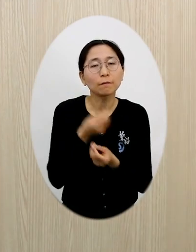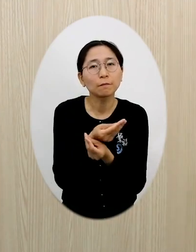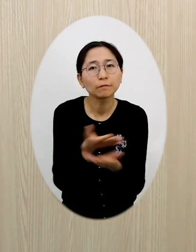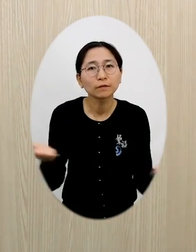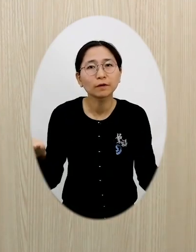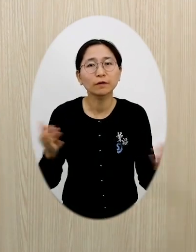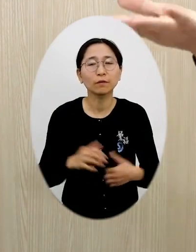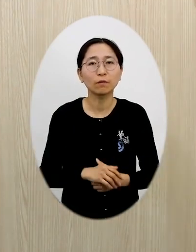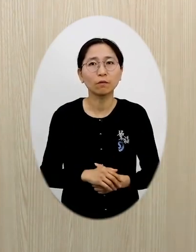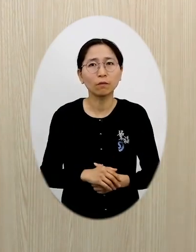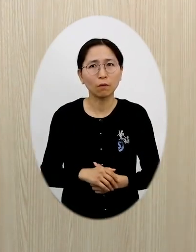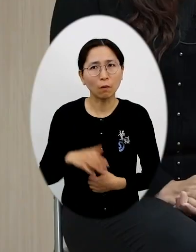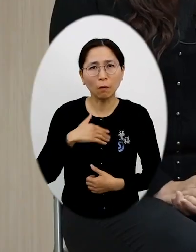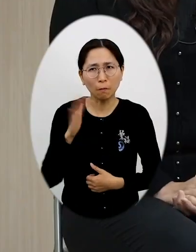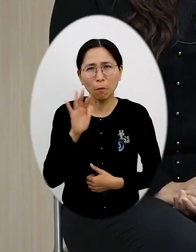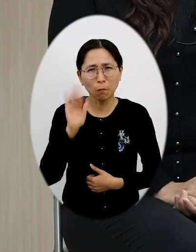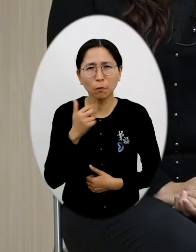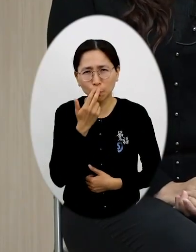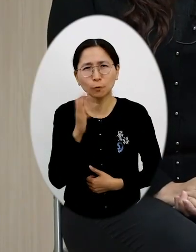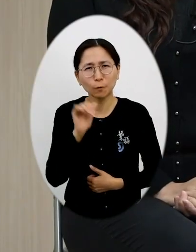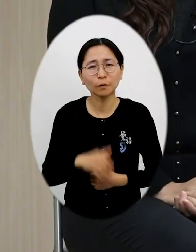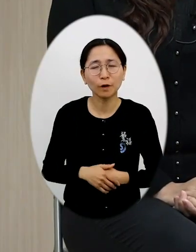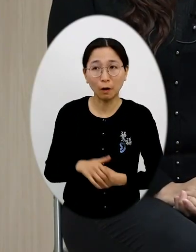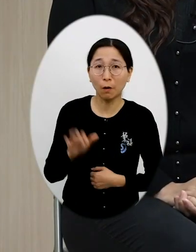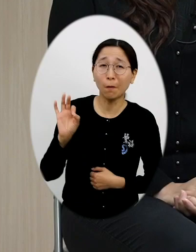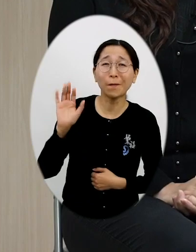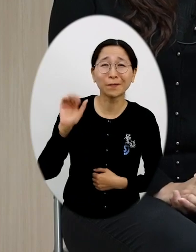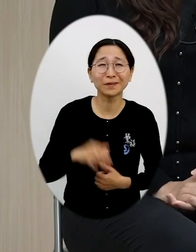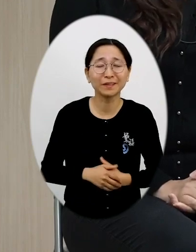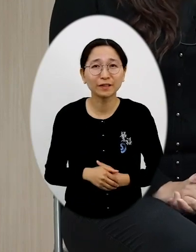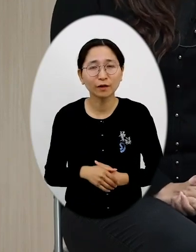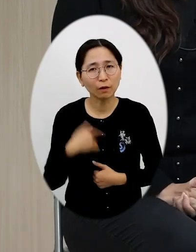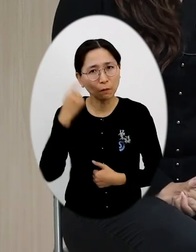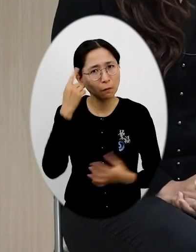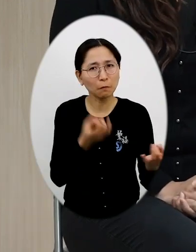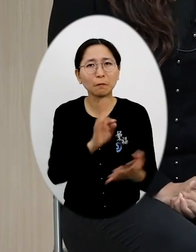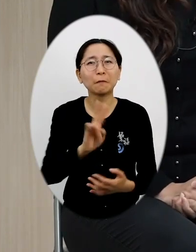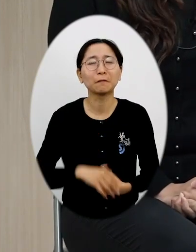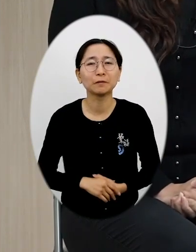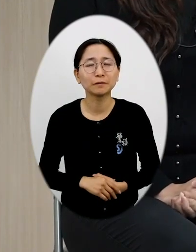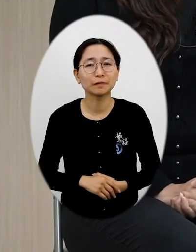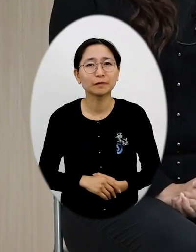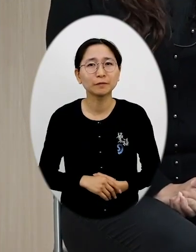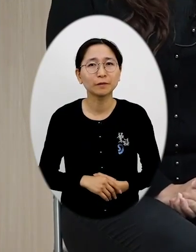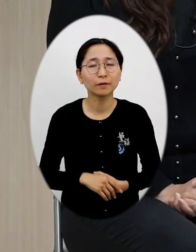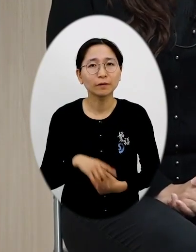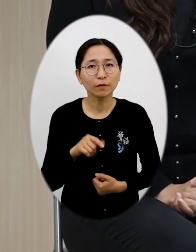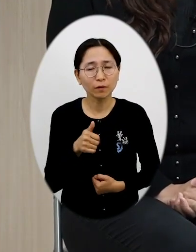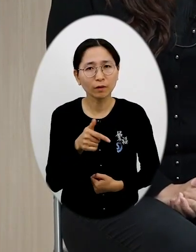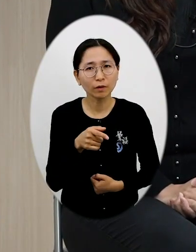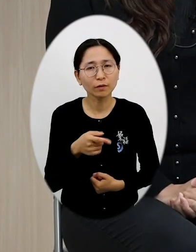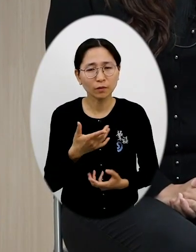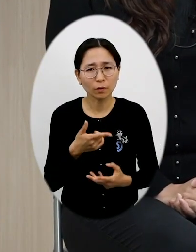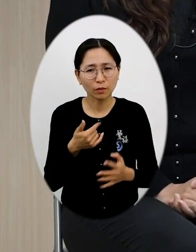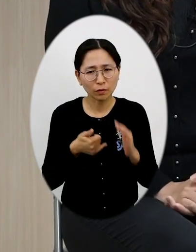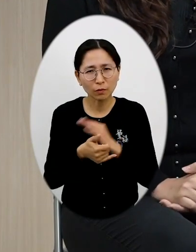力发放给身边的人。 哦，其实我都差不多估到一点 了。OK 的， 我的心都是这样想。 嗯， 那其